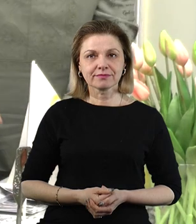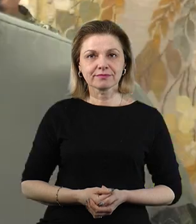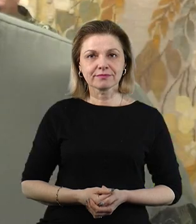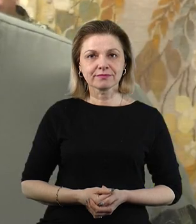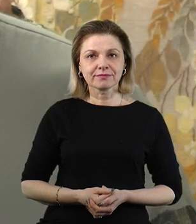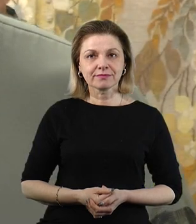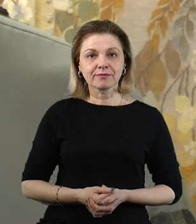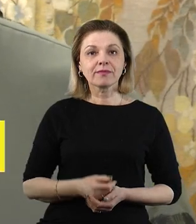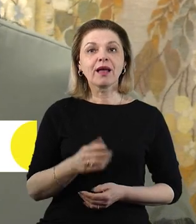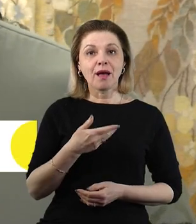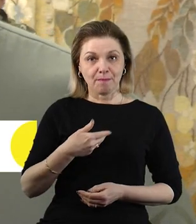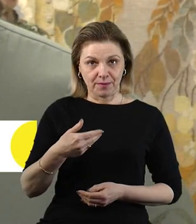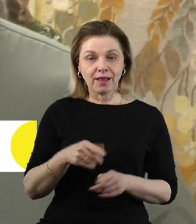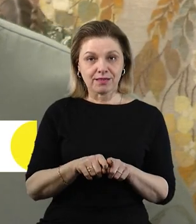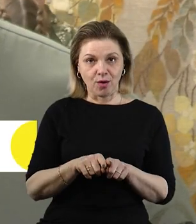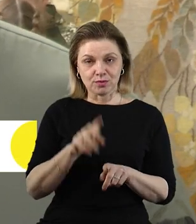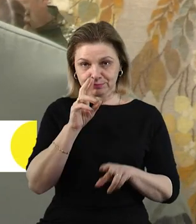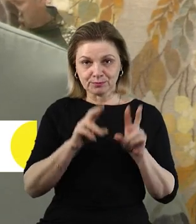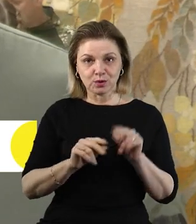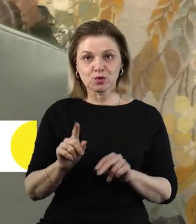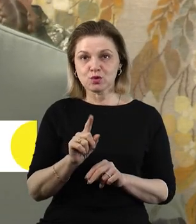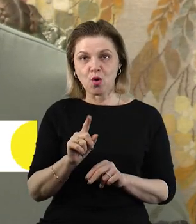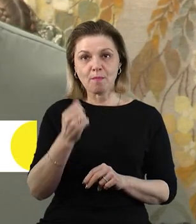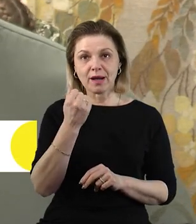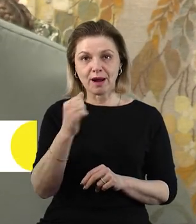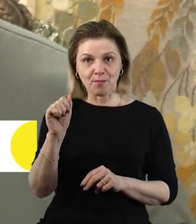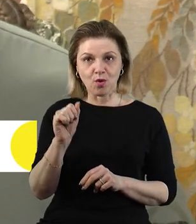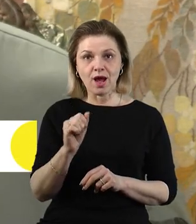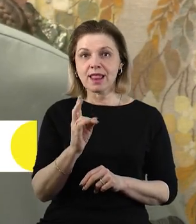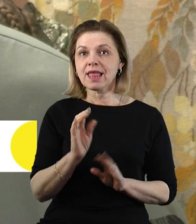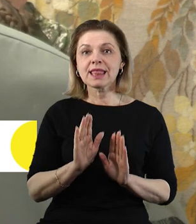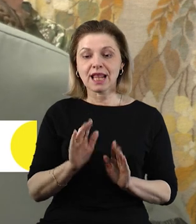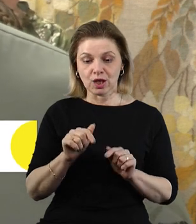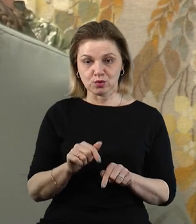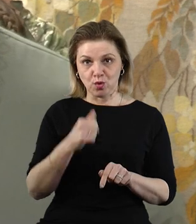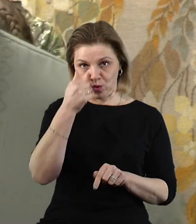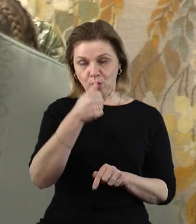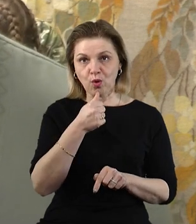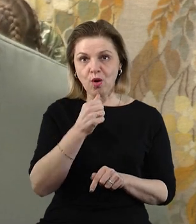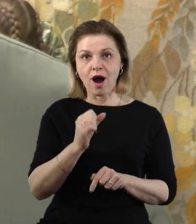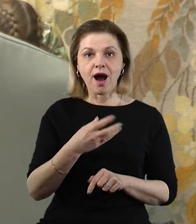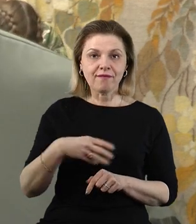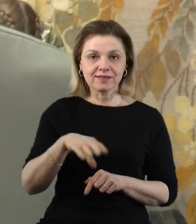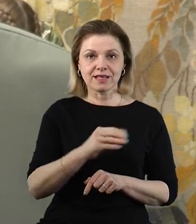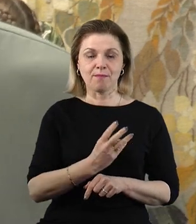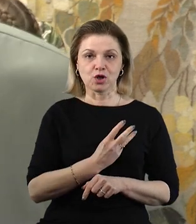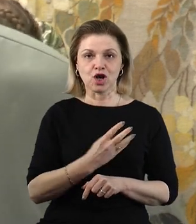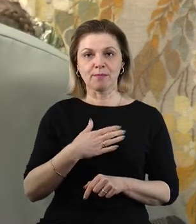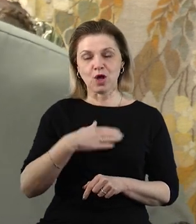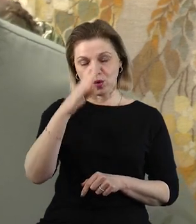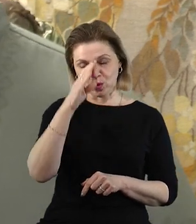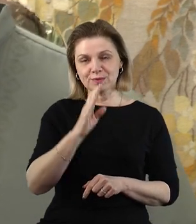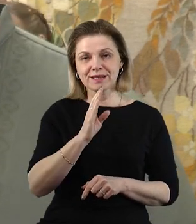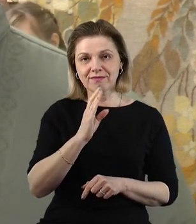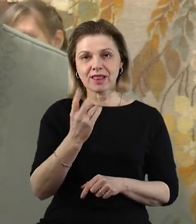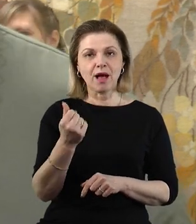весна ми дуже Сподіваємось що перемога буде вже не тільки цього року а всі ми бажаємо наші хлопці